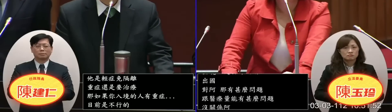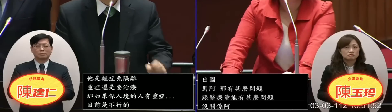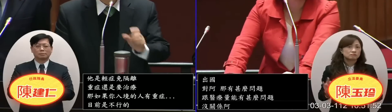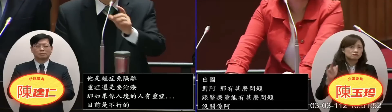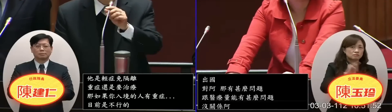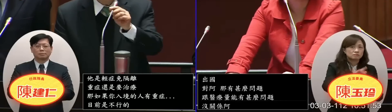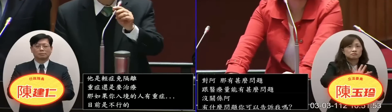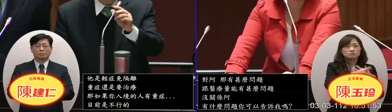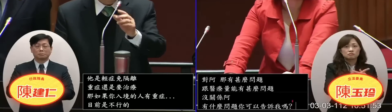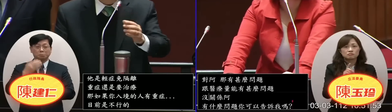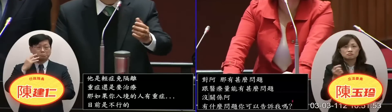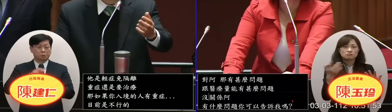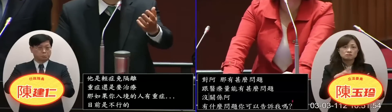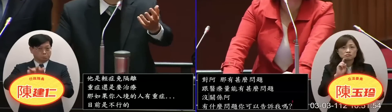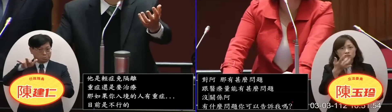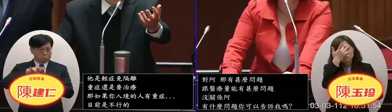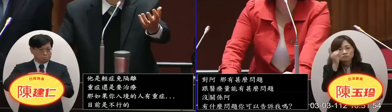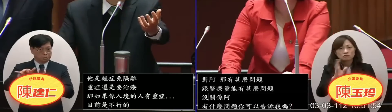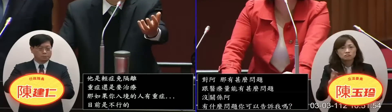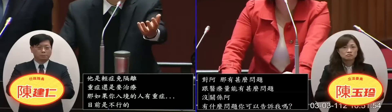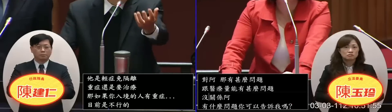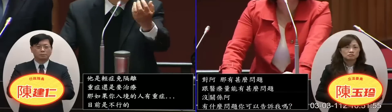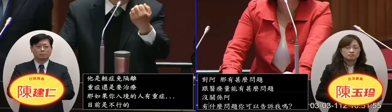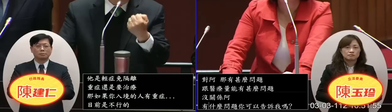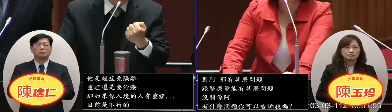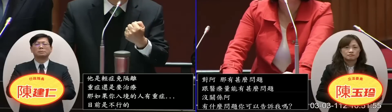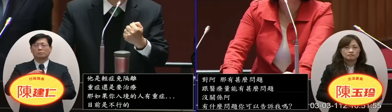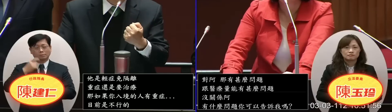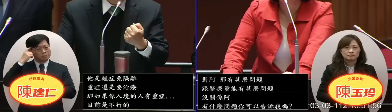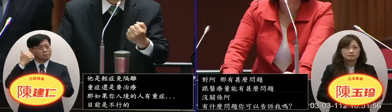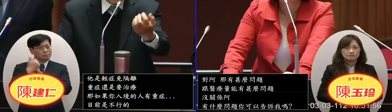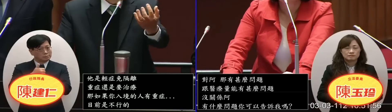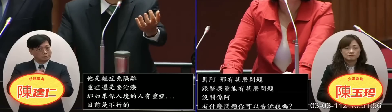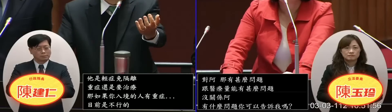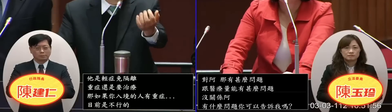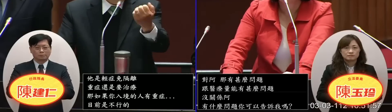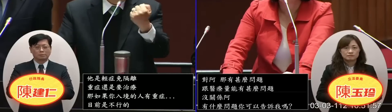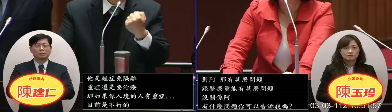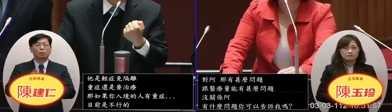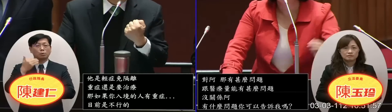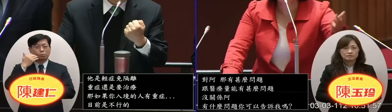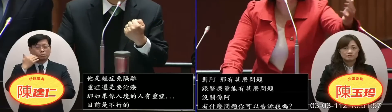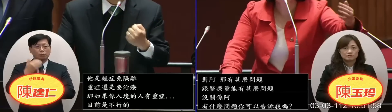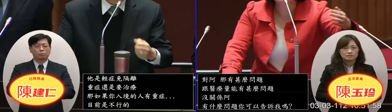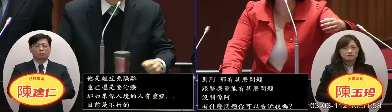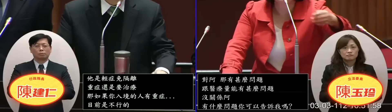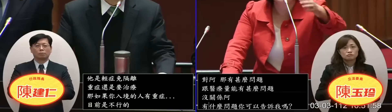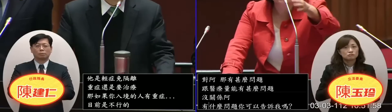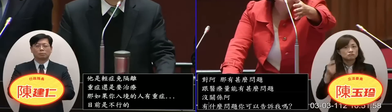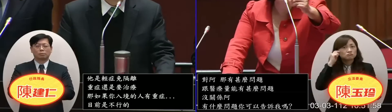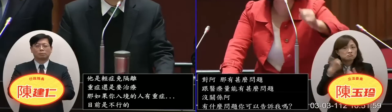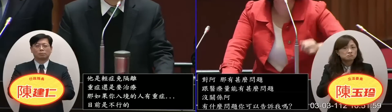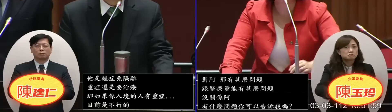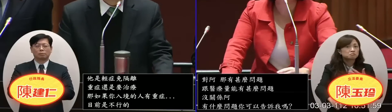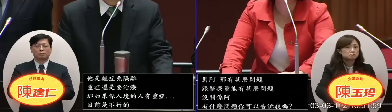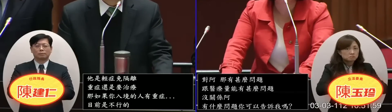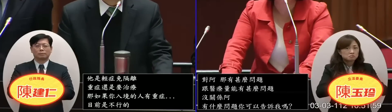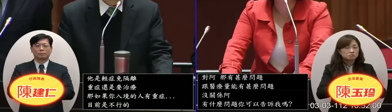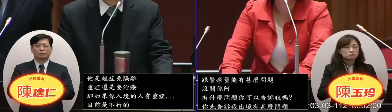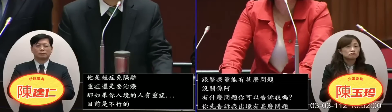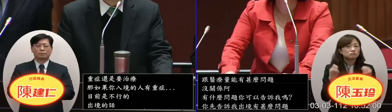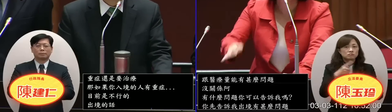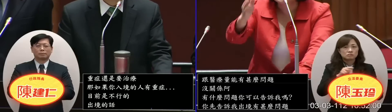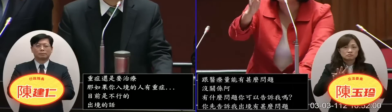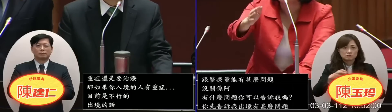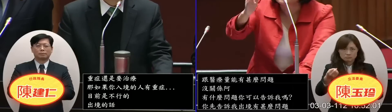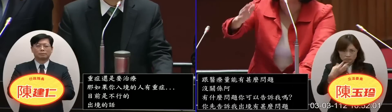题？ 出境的话， 离开中华民国有什么问题？ 你要考虑到他如果 你不用考虑他入境，你先告诉我出境有什么问